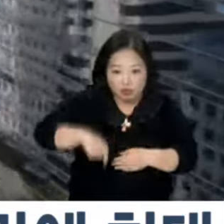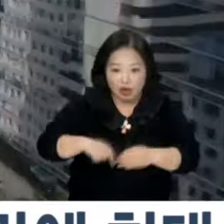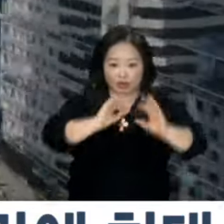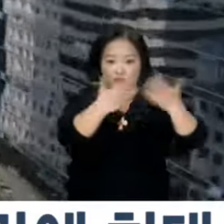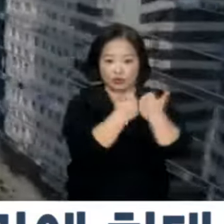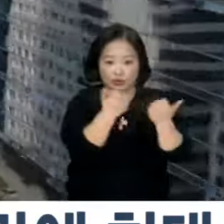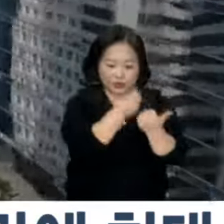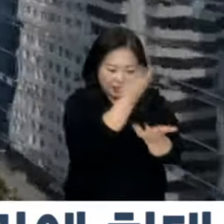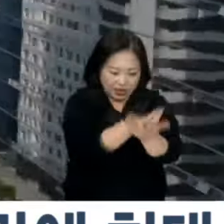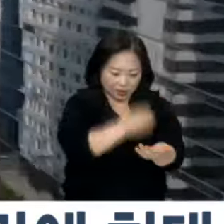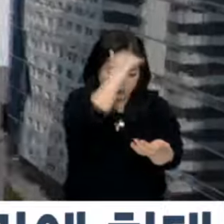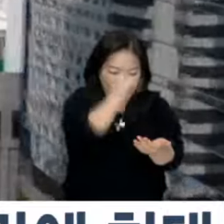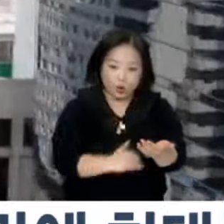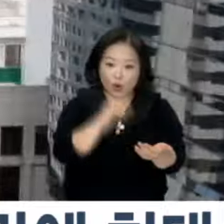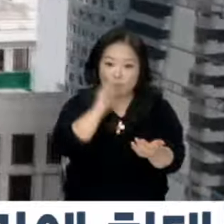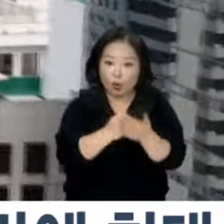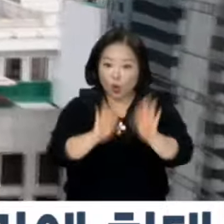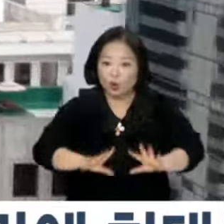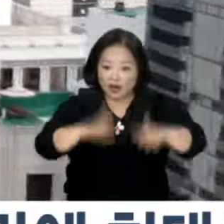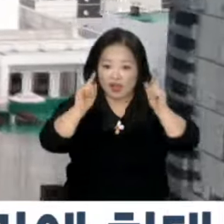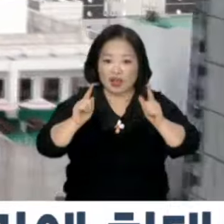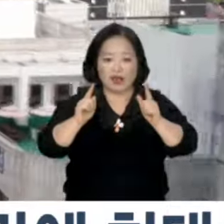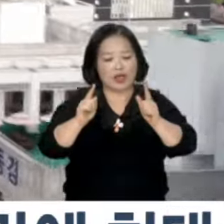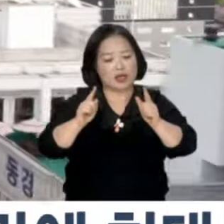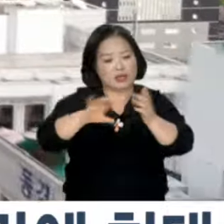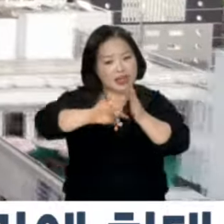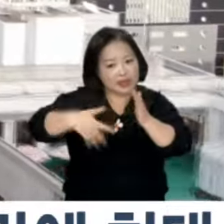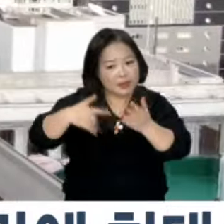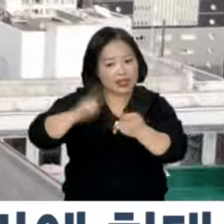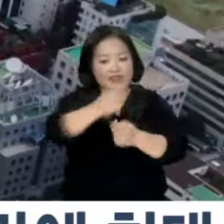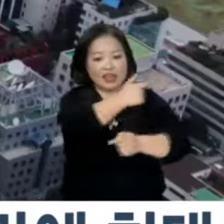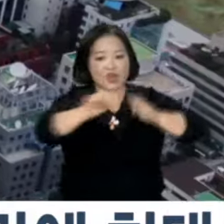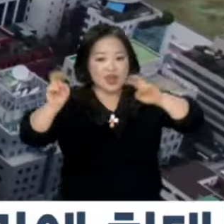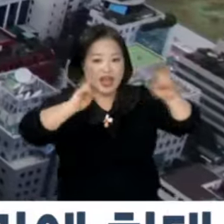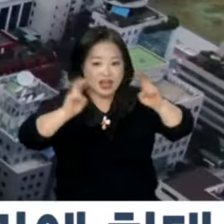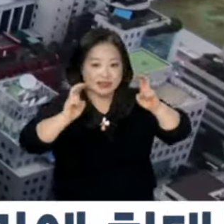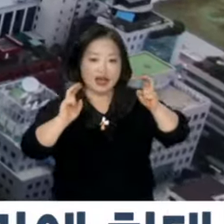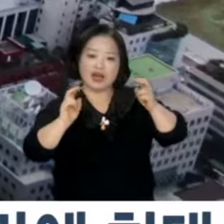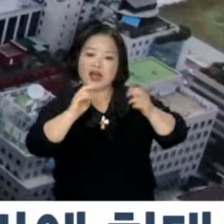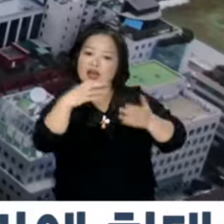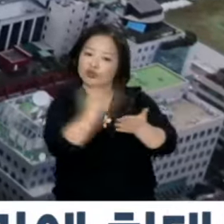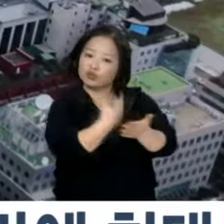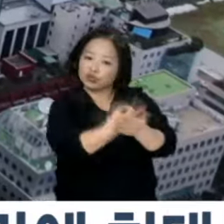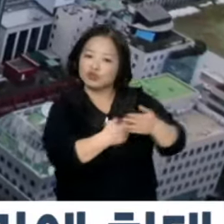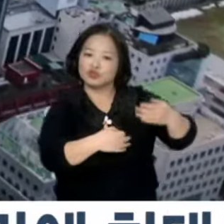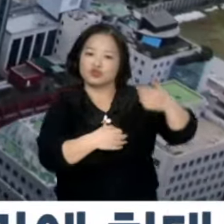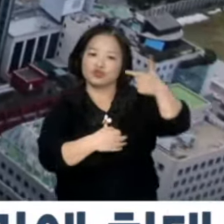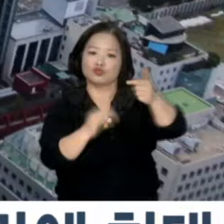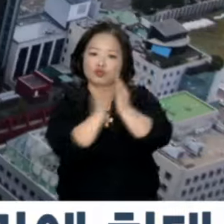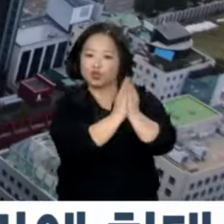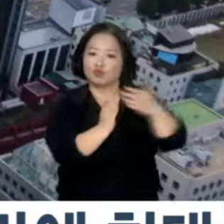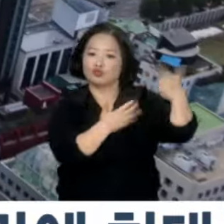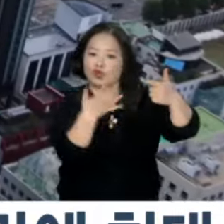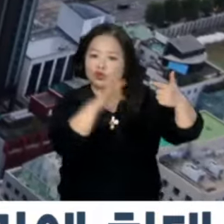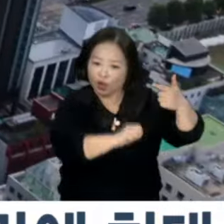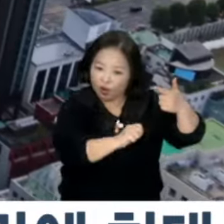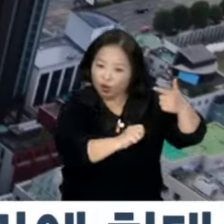국회에 제출한 자료를 보면 올해 기업 조세 지출 중 대기업 수혜 금액은 6조 6천억 원, 수혜